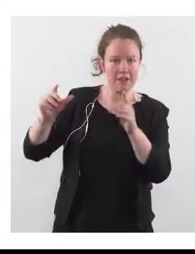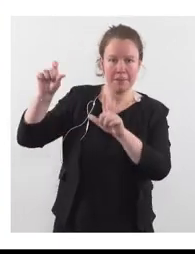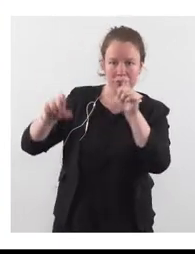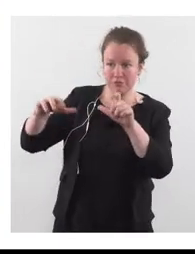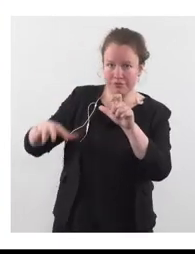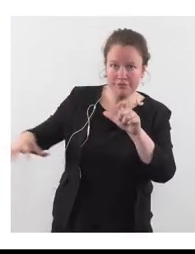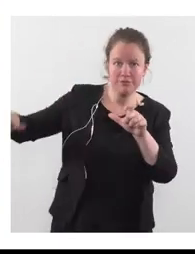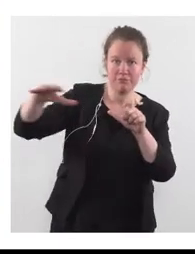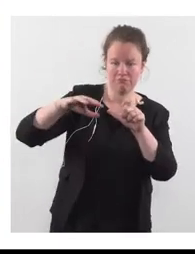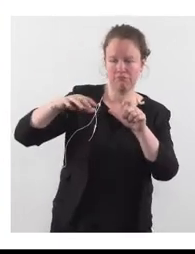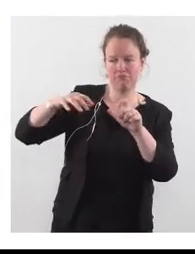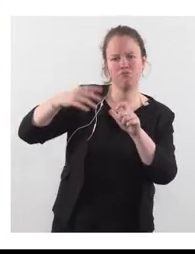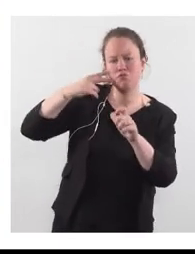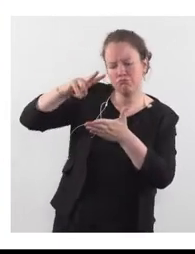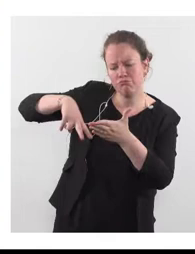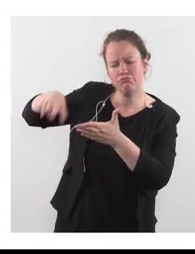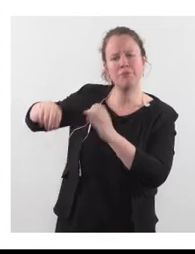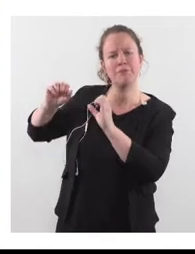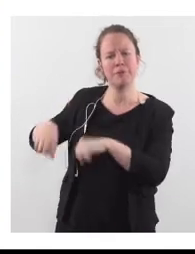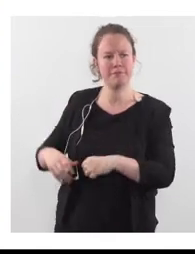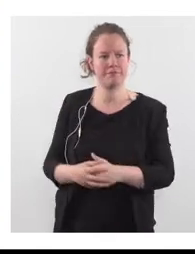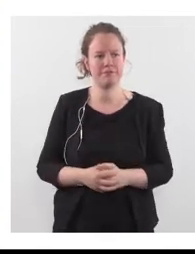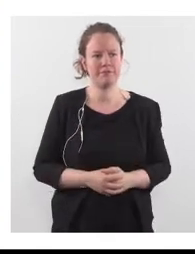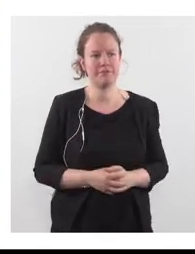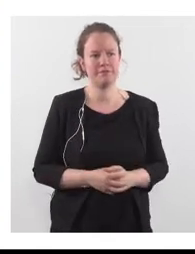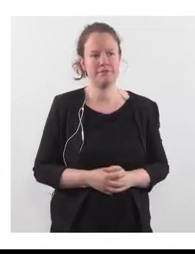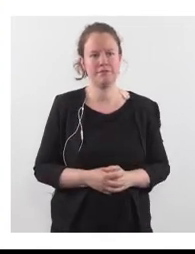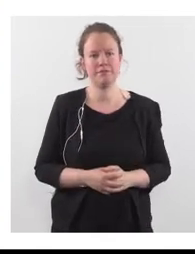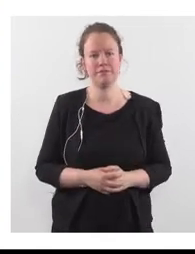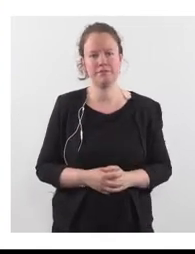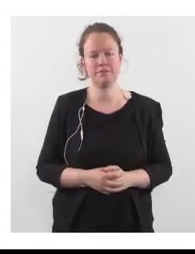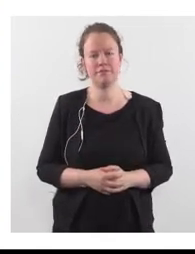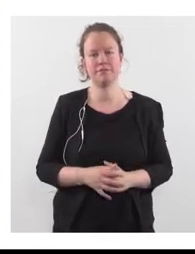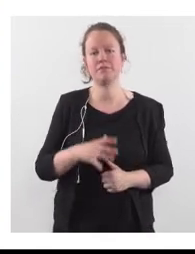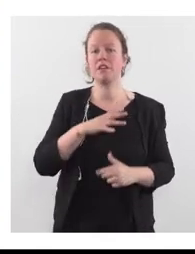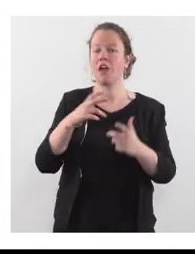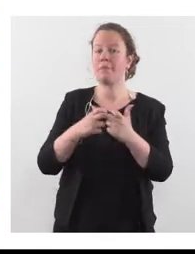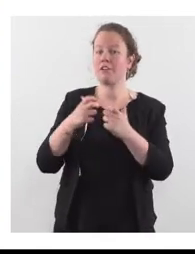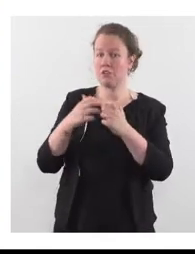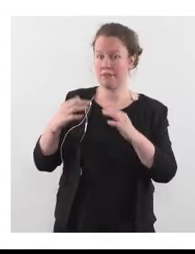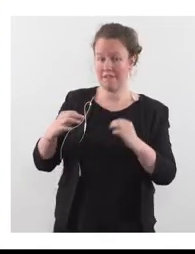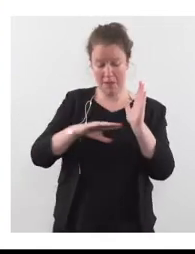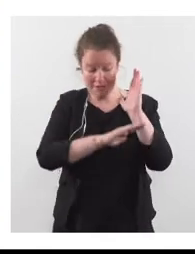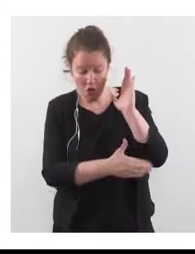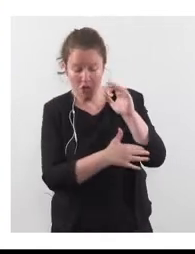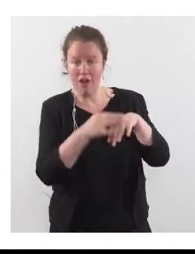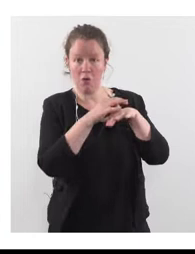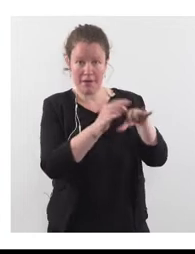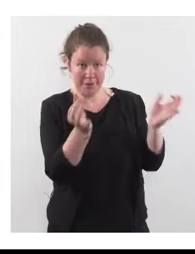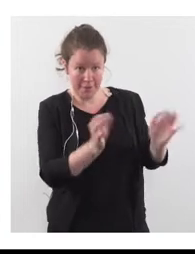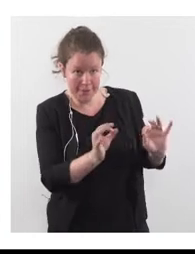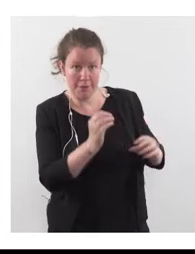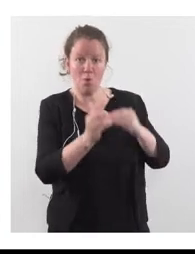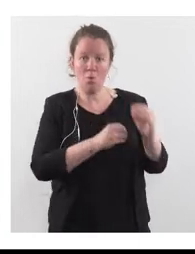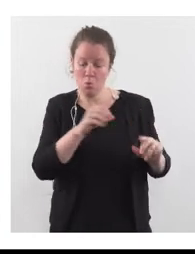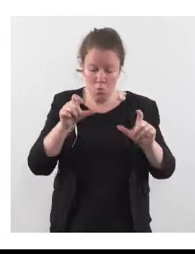l'homme, nous sommes intervenus par exemple dans des dossiers concernant des mineurs non accompagnés ou sur des questions de contrôle d'identité, sujet ô combien sensible